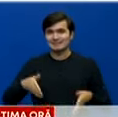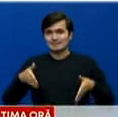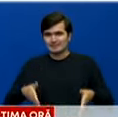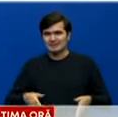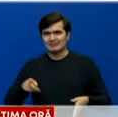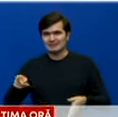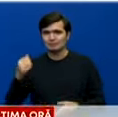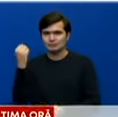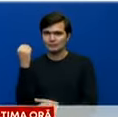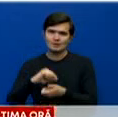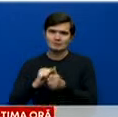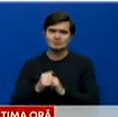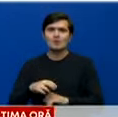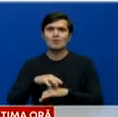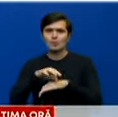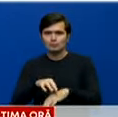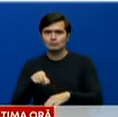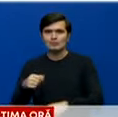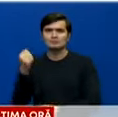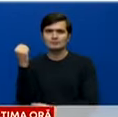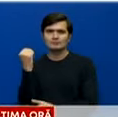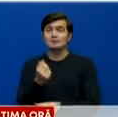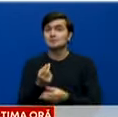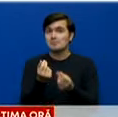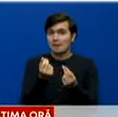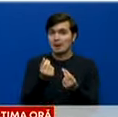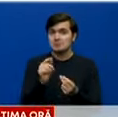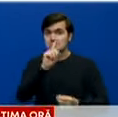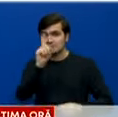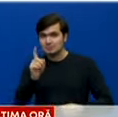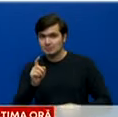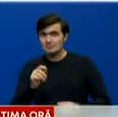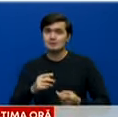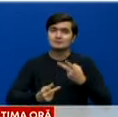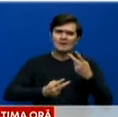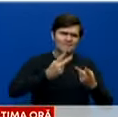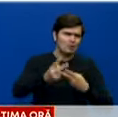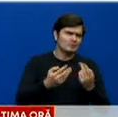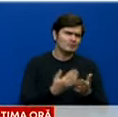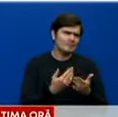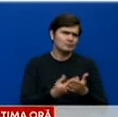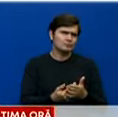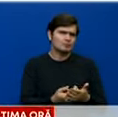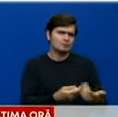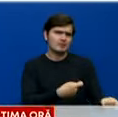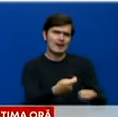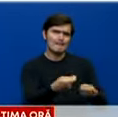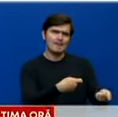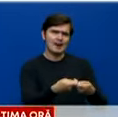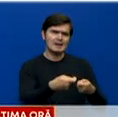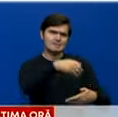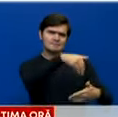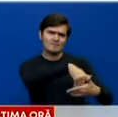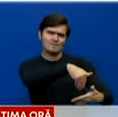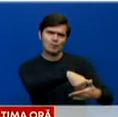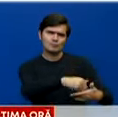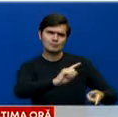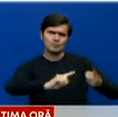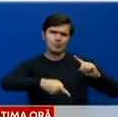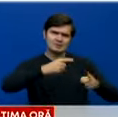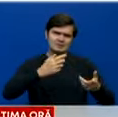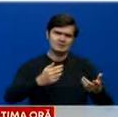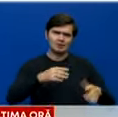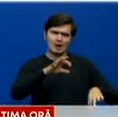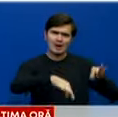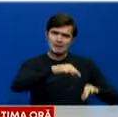fie conduc astfel de fundații. Banii au fost vreodată folosiți și pentru campanii politice sau campanii electorale în timpul